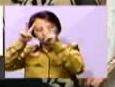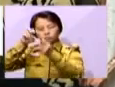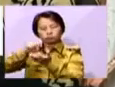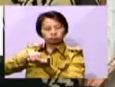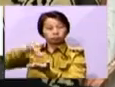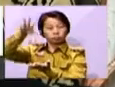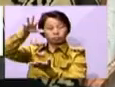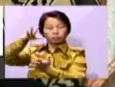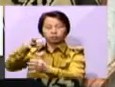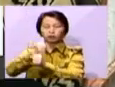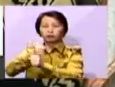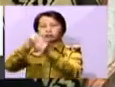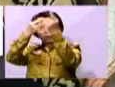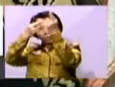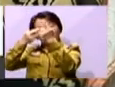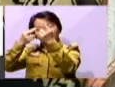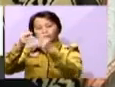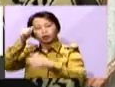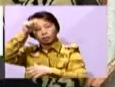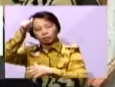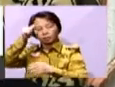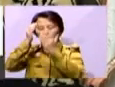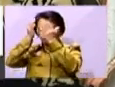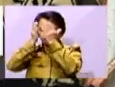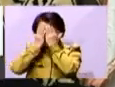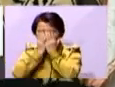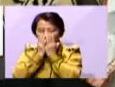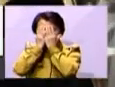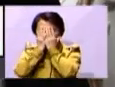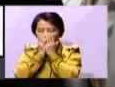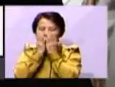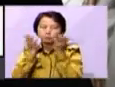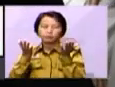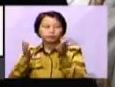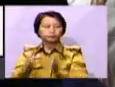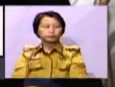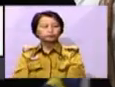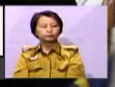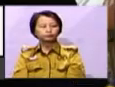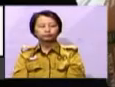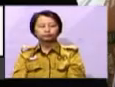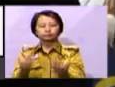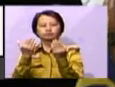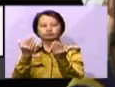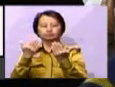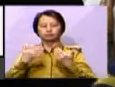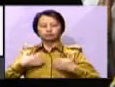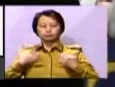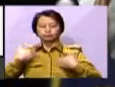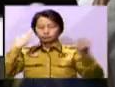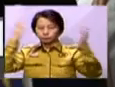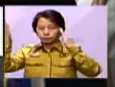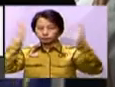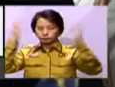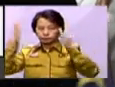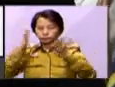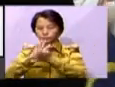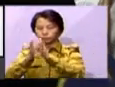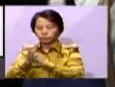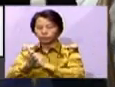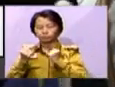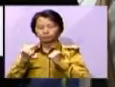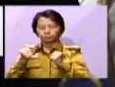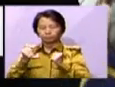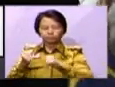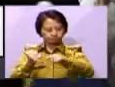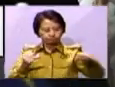makmur dan mendapat rahmat Allah Subhanahu Wa Taala. Amin ya rabbal alamin. Mendoakan kesejahteraan negara kita menjadi